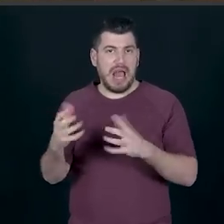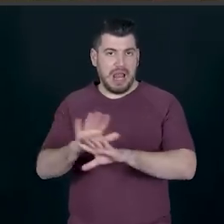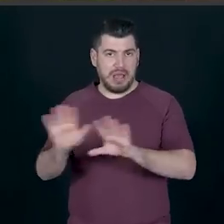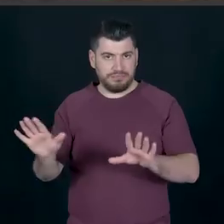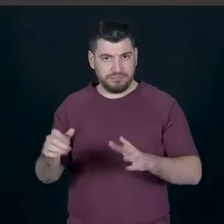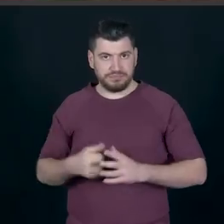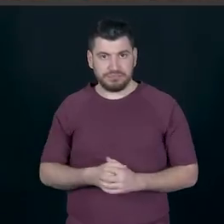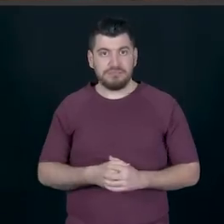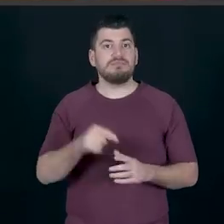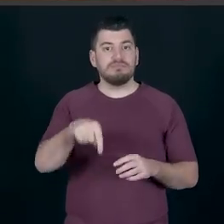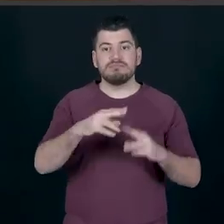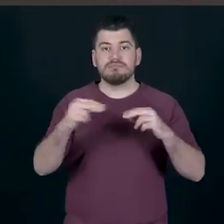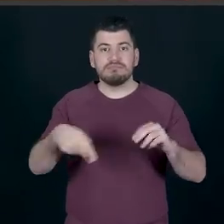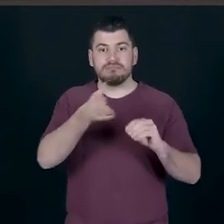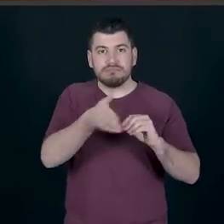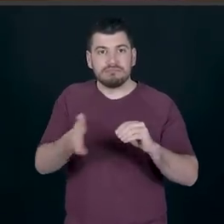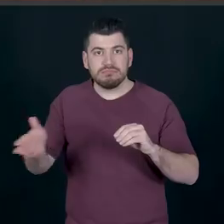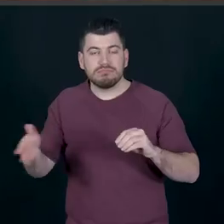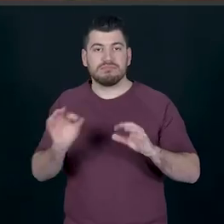Όση ώρα καίει, θα ψιλοκόψω εγώ τον μπέικον.